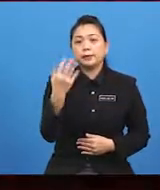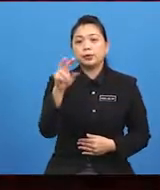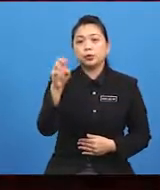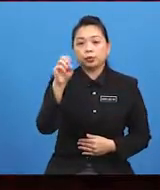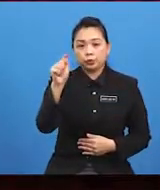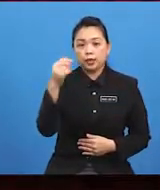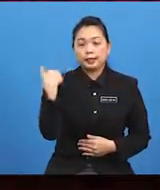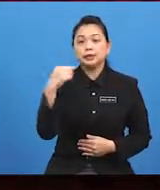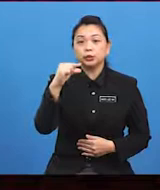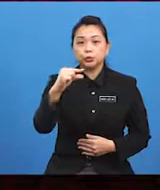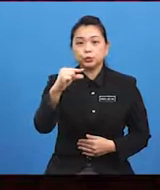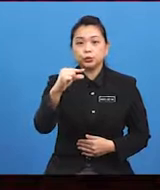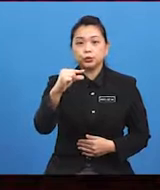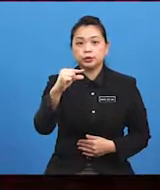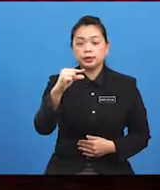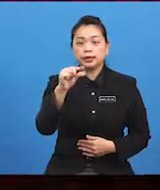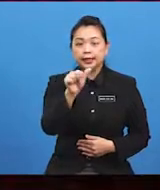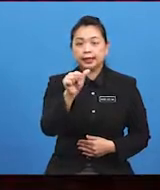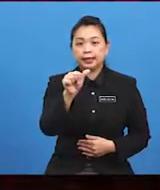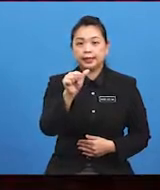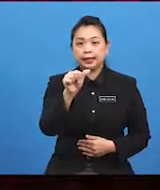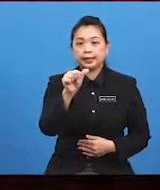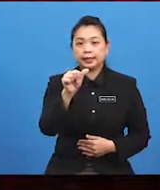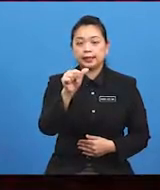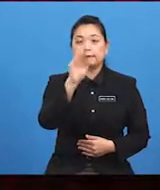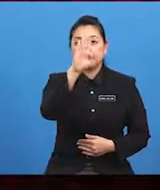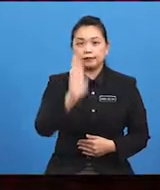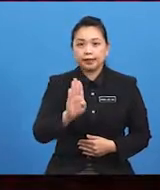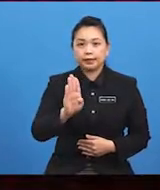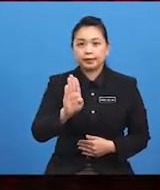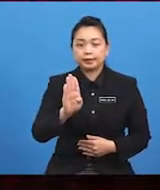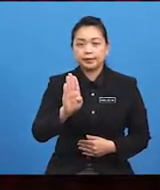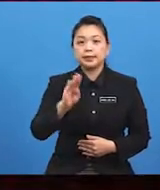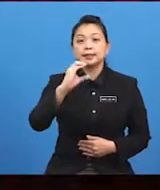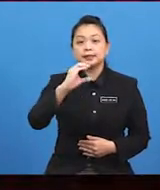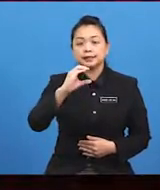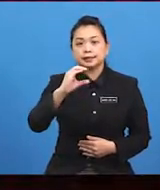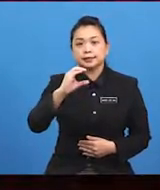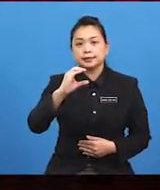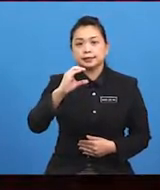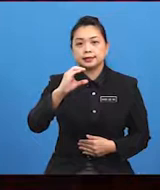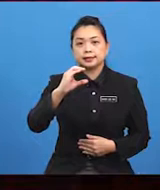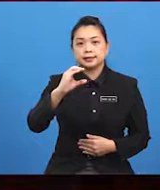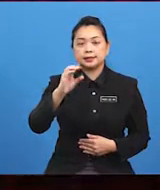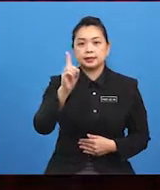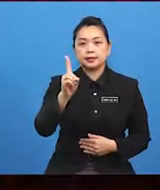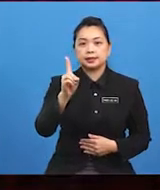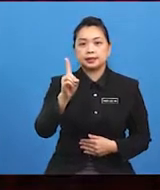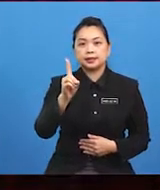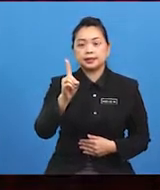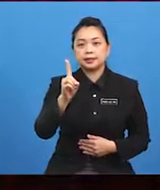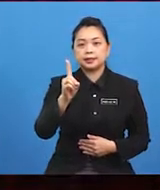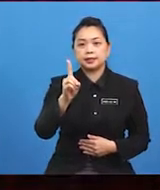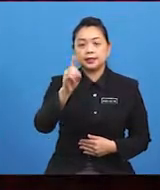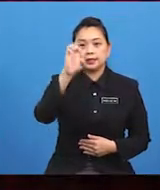not G, A, B flat, C, D,